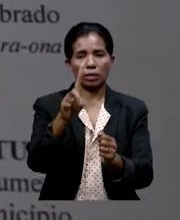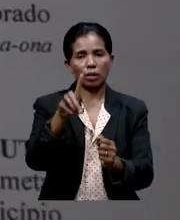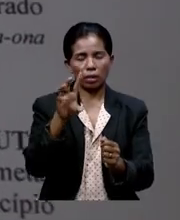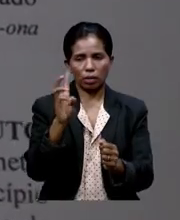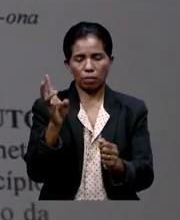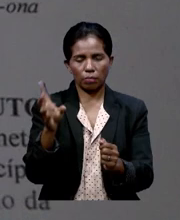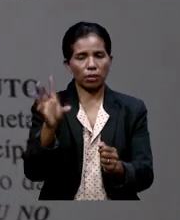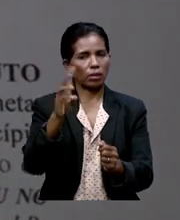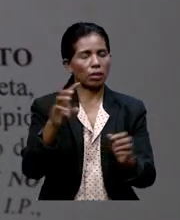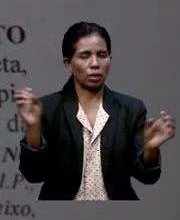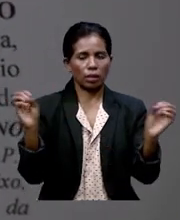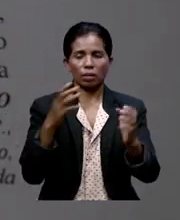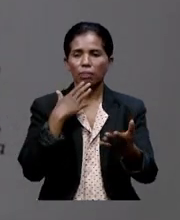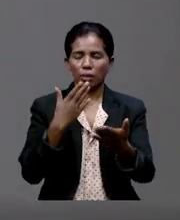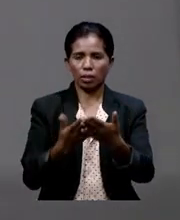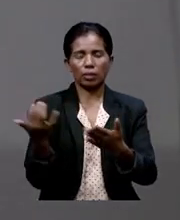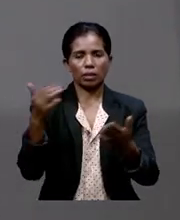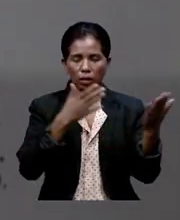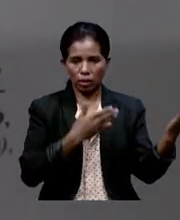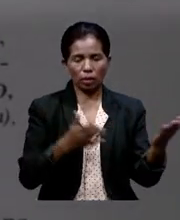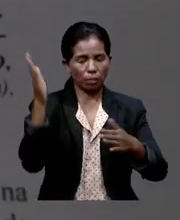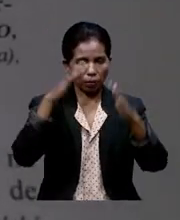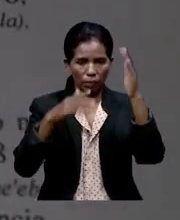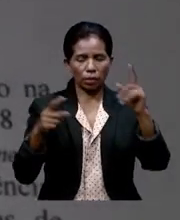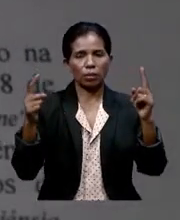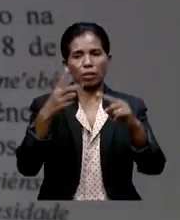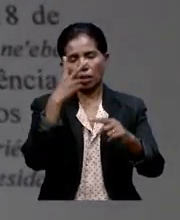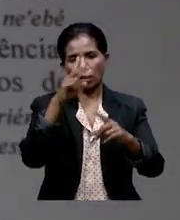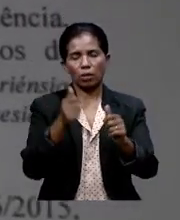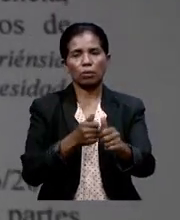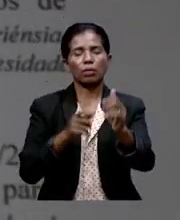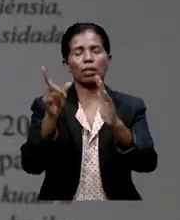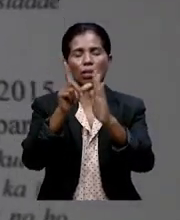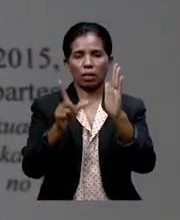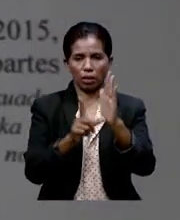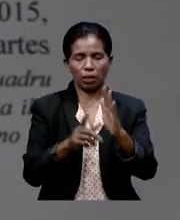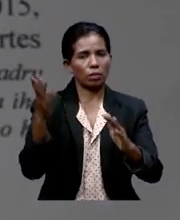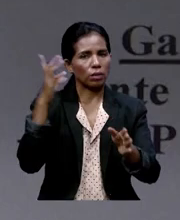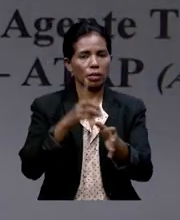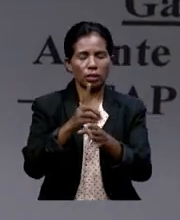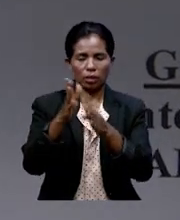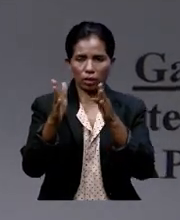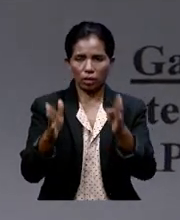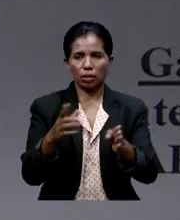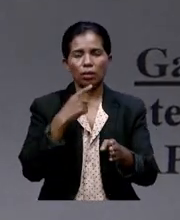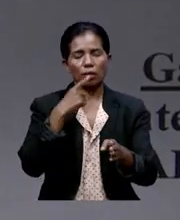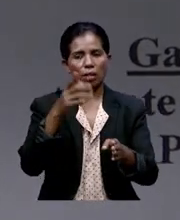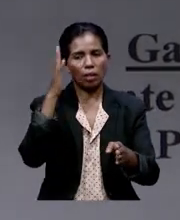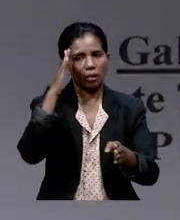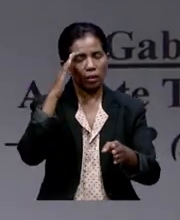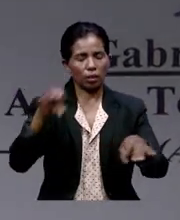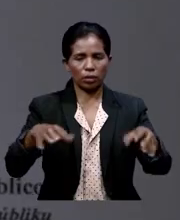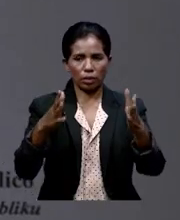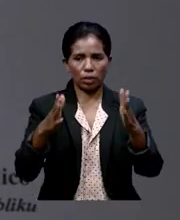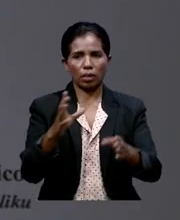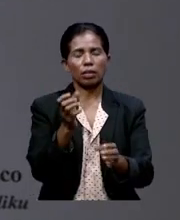bang hira laya solusau ne bediak sira seilori problema ne ho di resolve tuir dalang legal. Antes ne direktor Florencio Sanchez rekunyese funcionario ne be